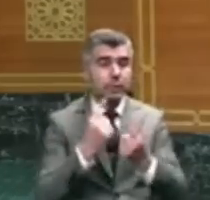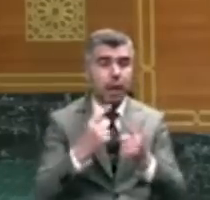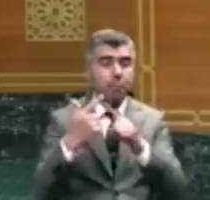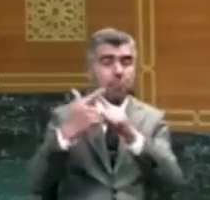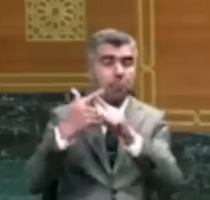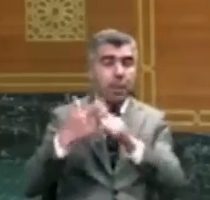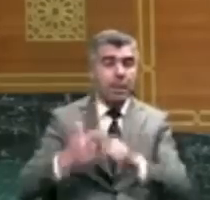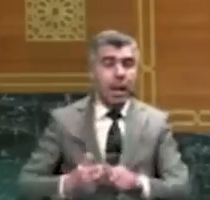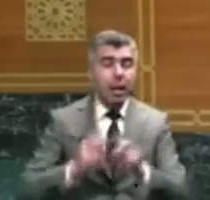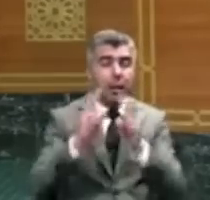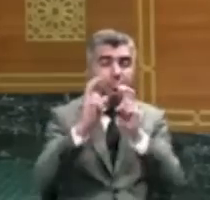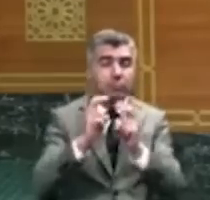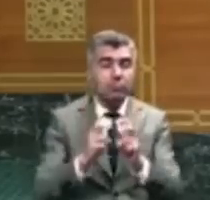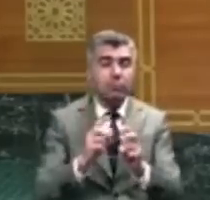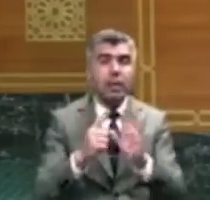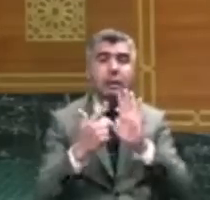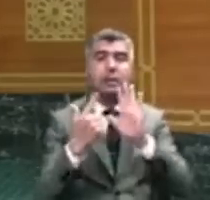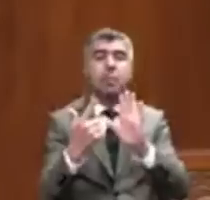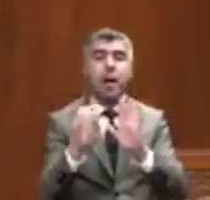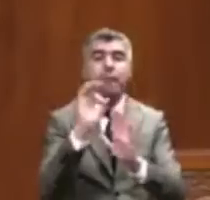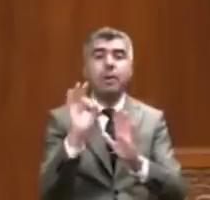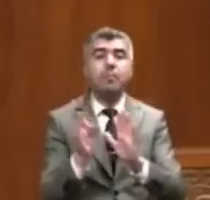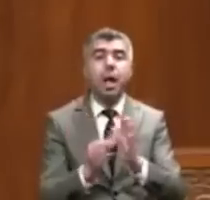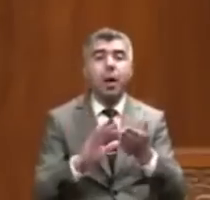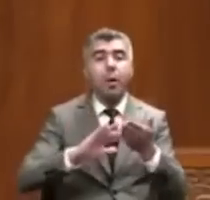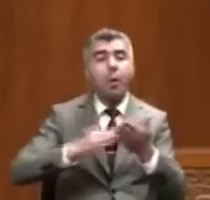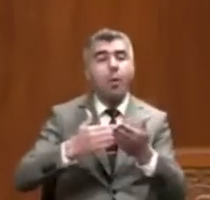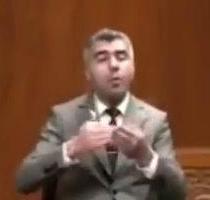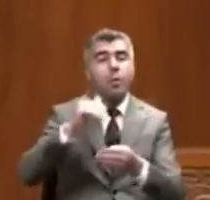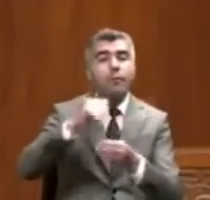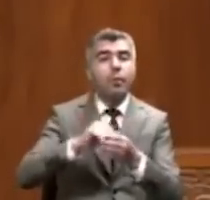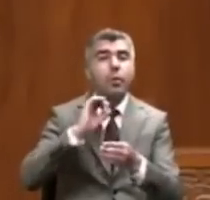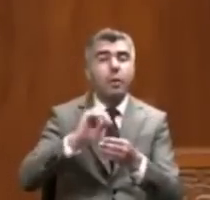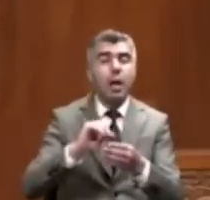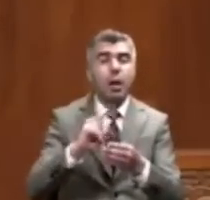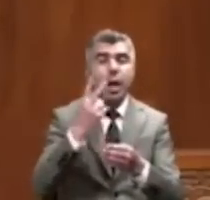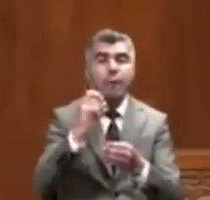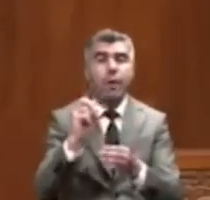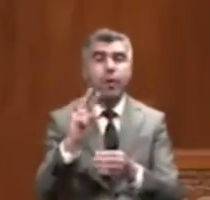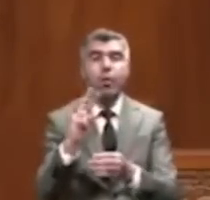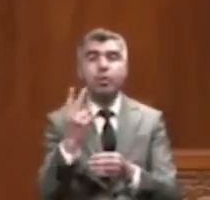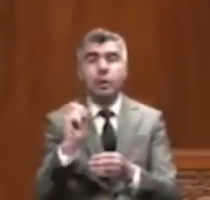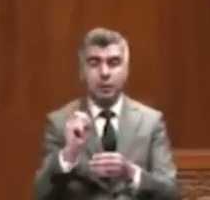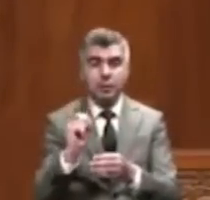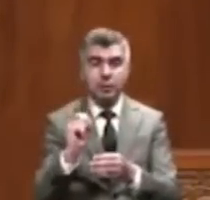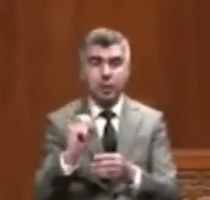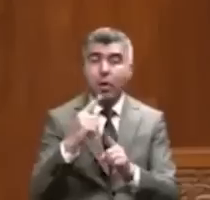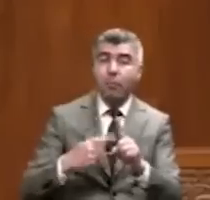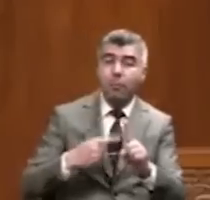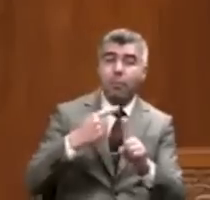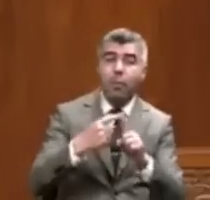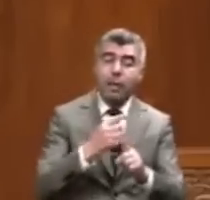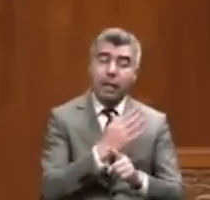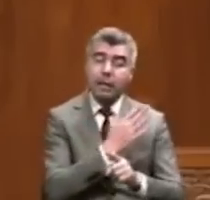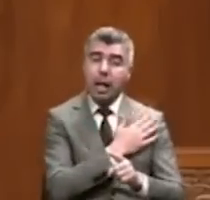الميزانيه معدل سبعه في المئه من الناتج الداخلي الخام وبالضبط سنه 2020 وفاق حجم